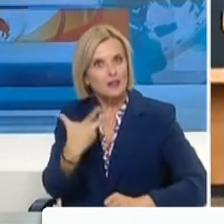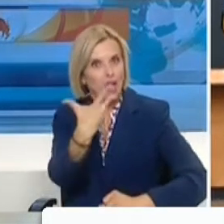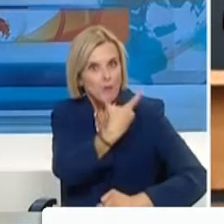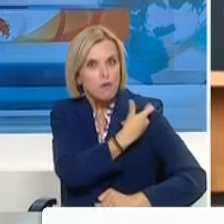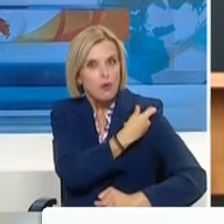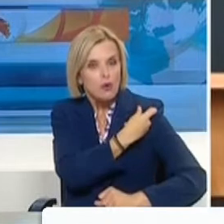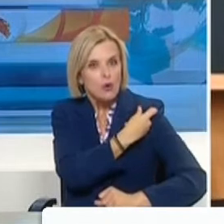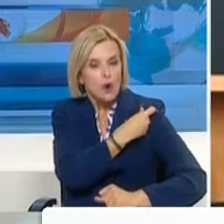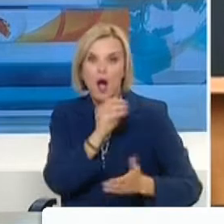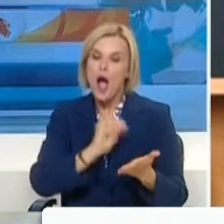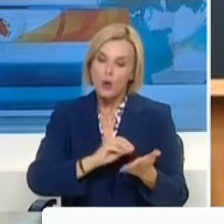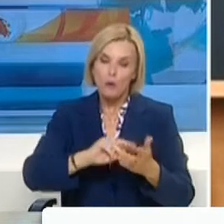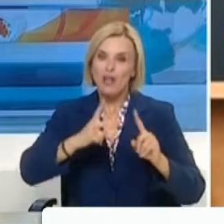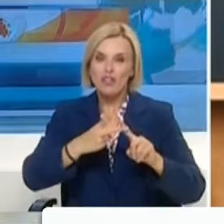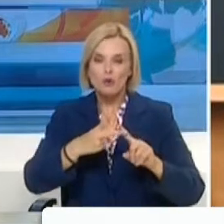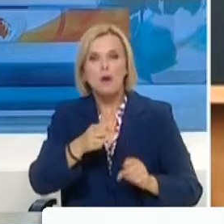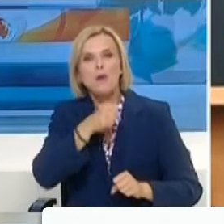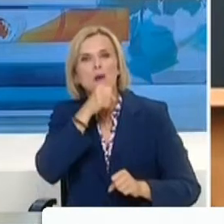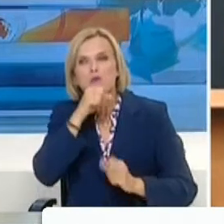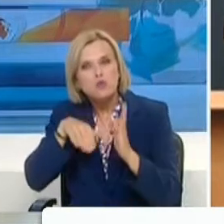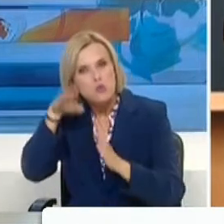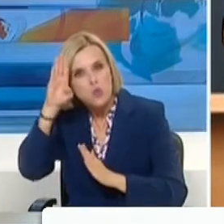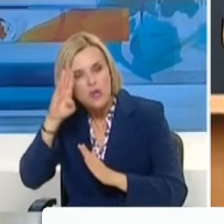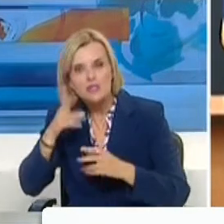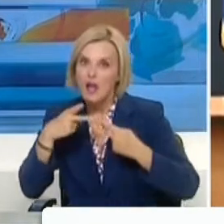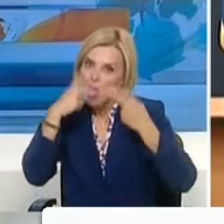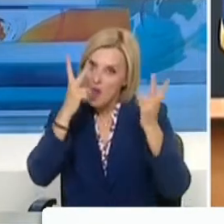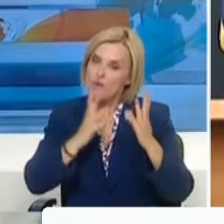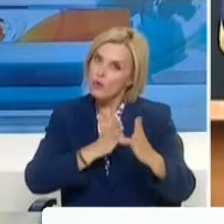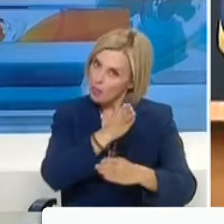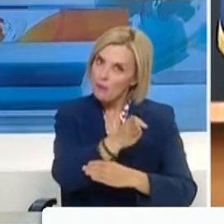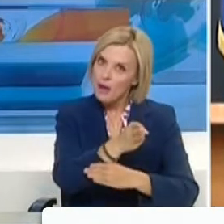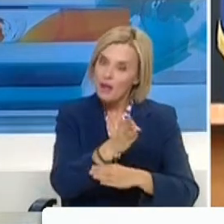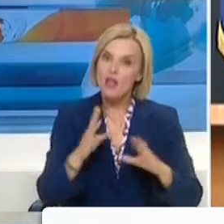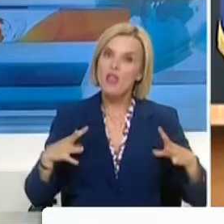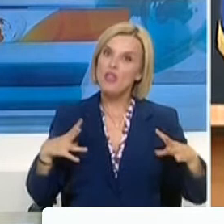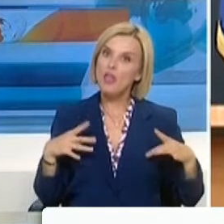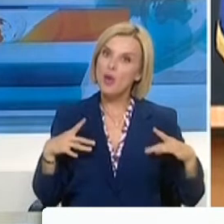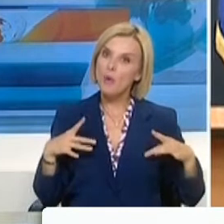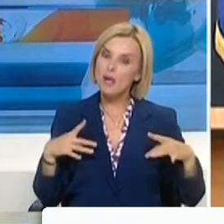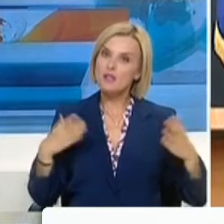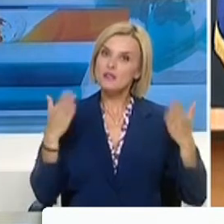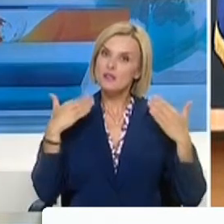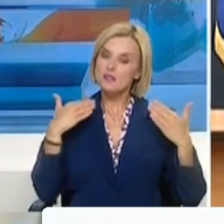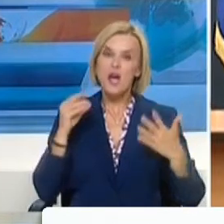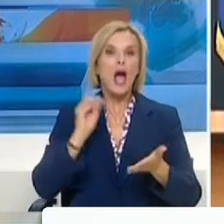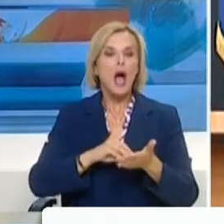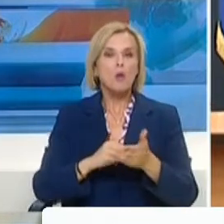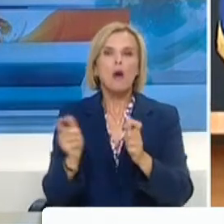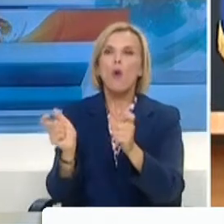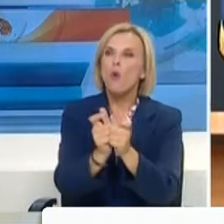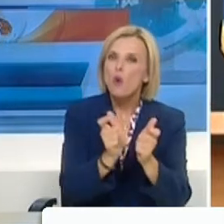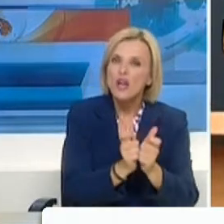ομάδες να πάνε διακοπές εντός της χώρας? Οι υγειονομικές δομές των νησιών έχουν επαρκείς υποδομές για την περίθαλψη ασθενών